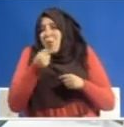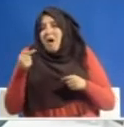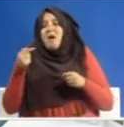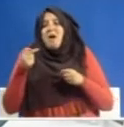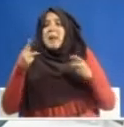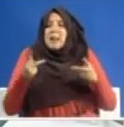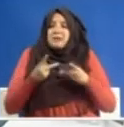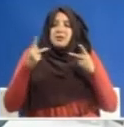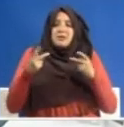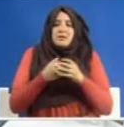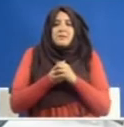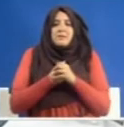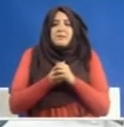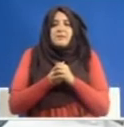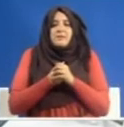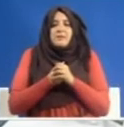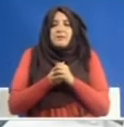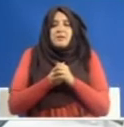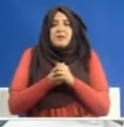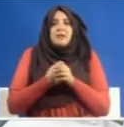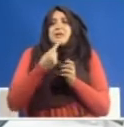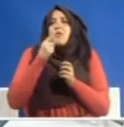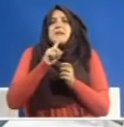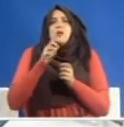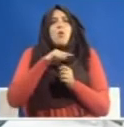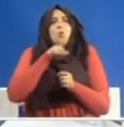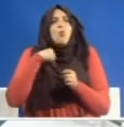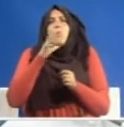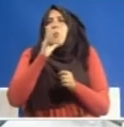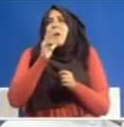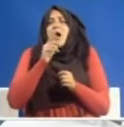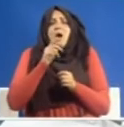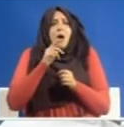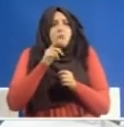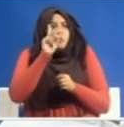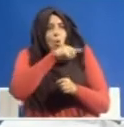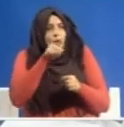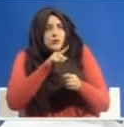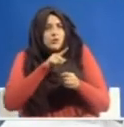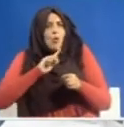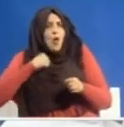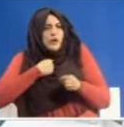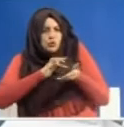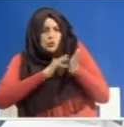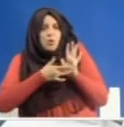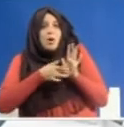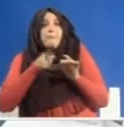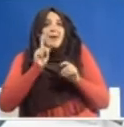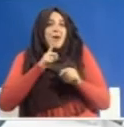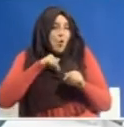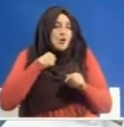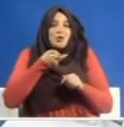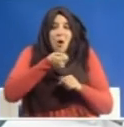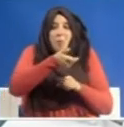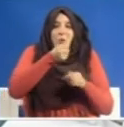أخي طه، ما لا يدرك كله لا يترك جله، ولكن لابد أن ندرك يقينا بأن زرع تلك القيم،